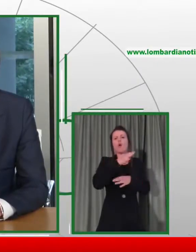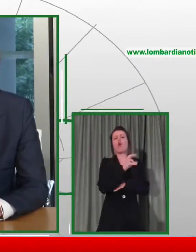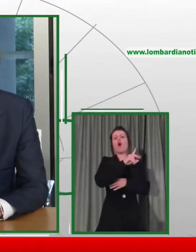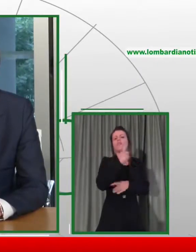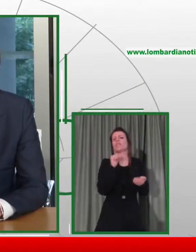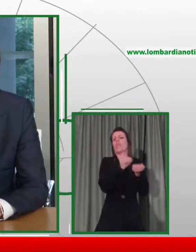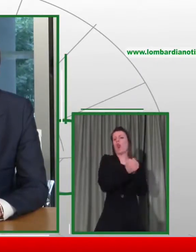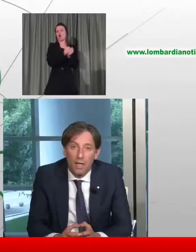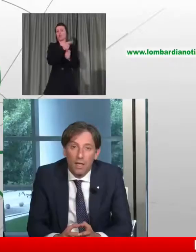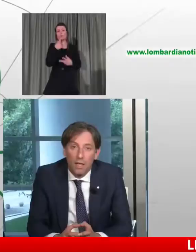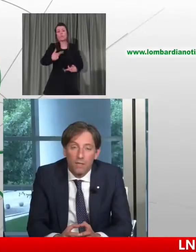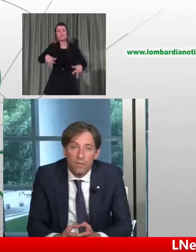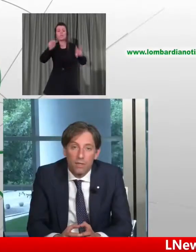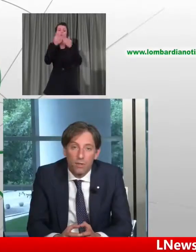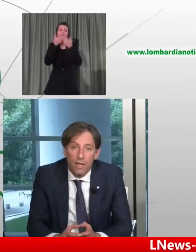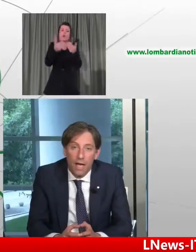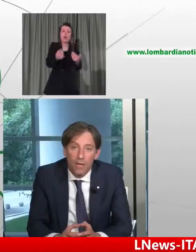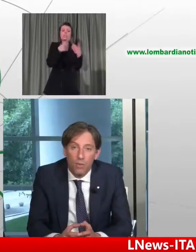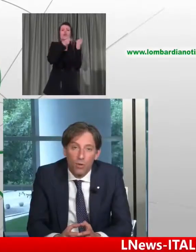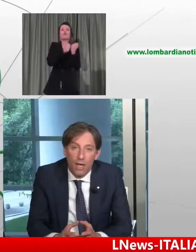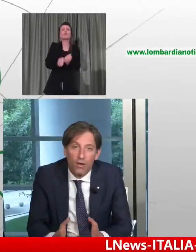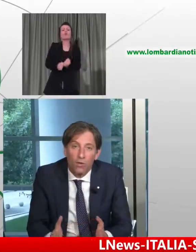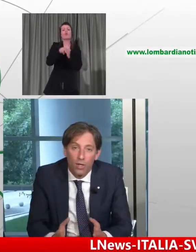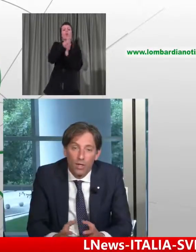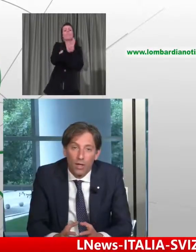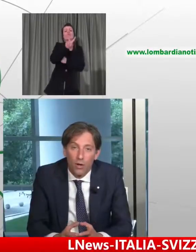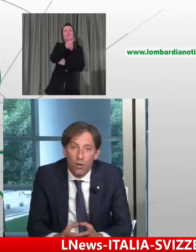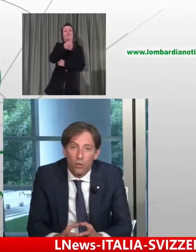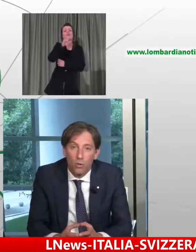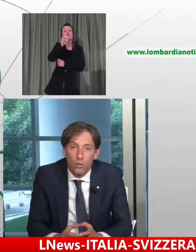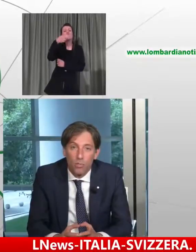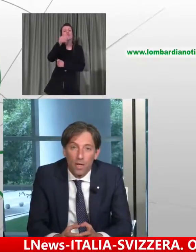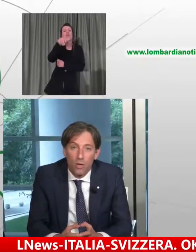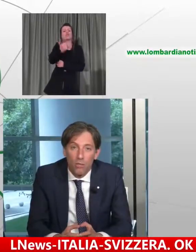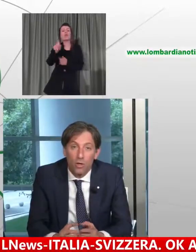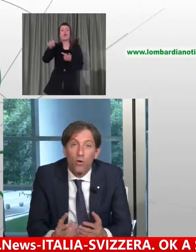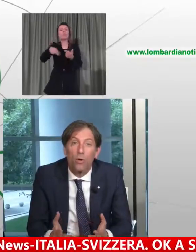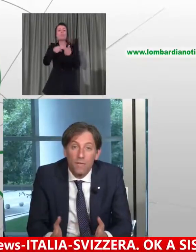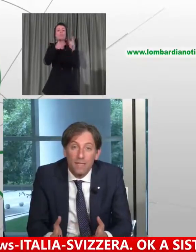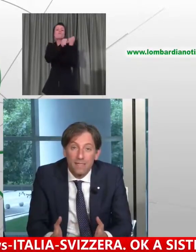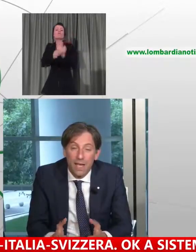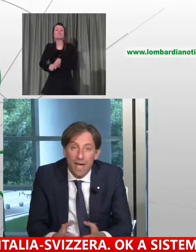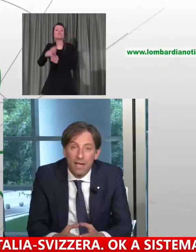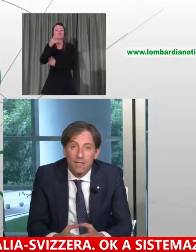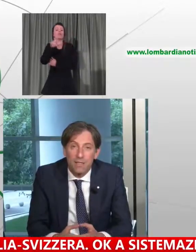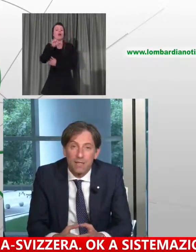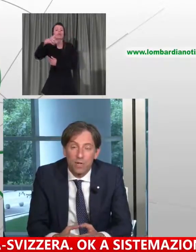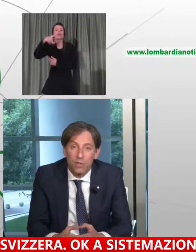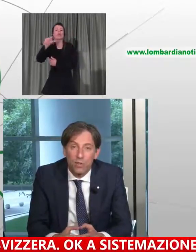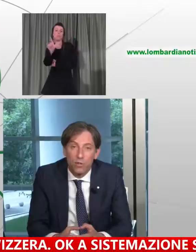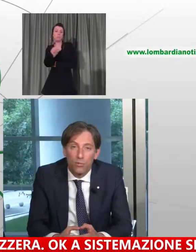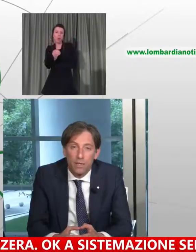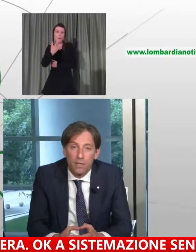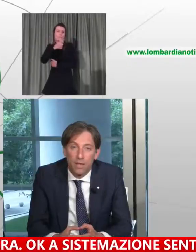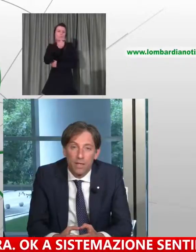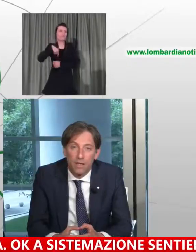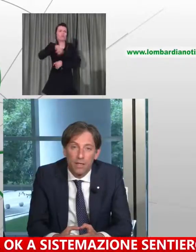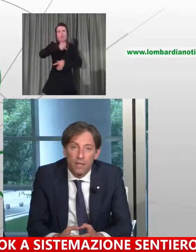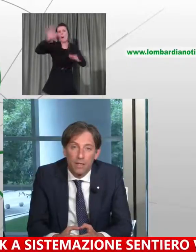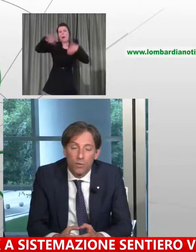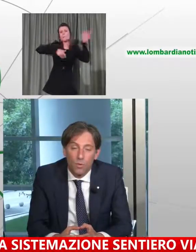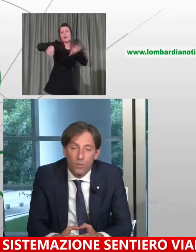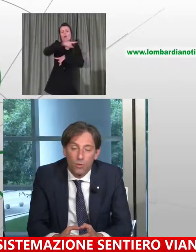Umberto Veronesi e alla Fondazione Caripro che hanno raccolto questo appello per cofinanziare insieme a Regione